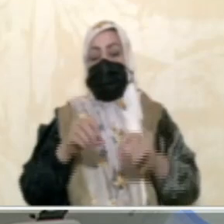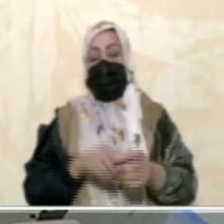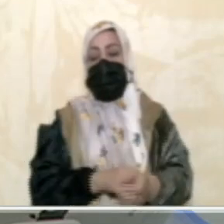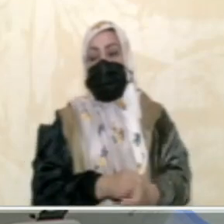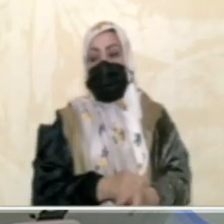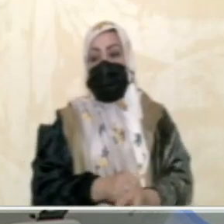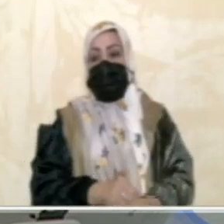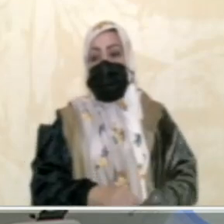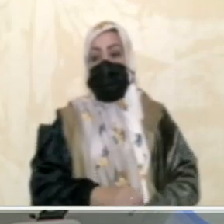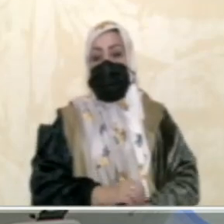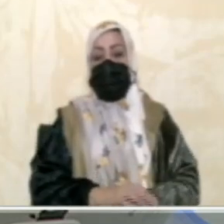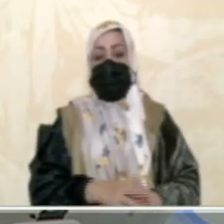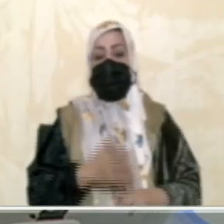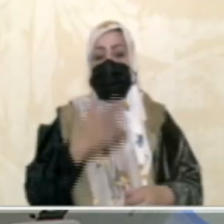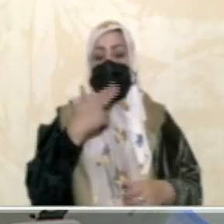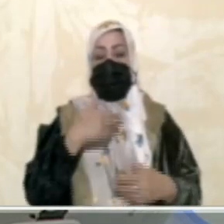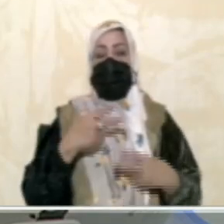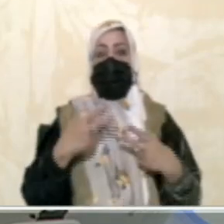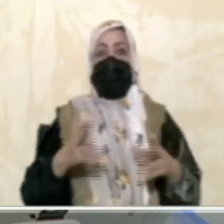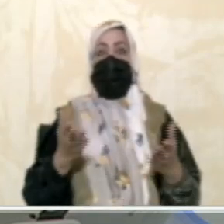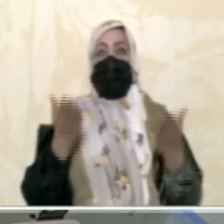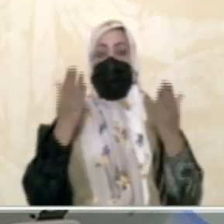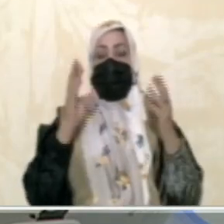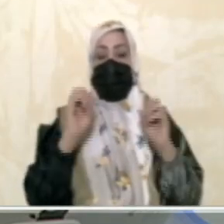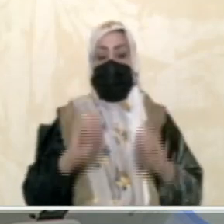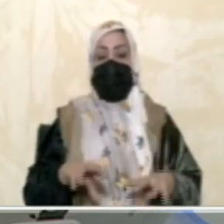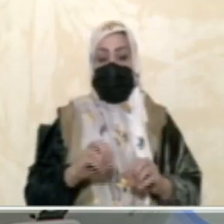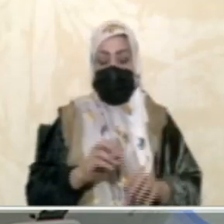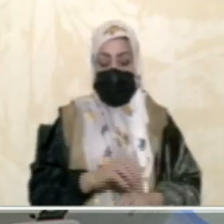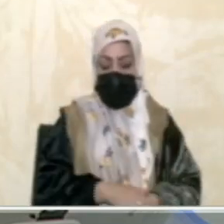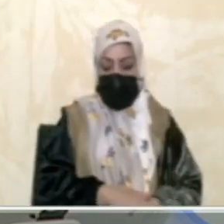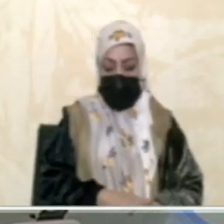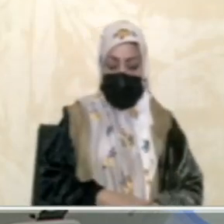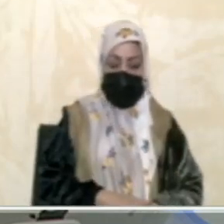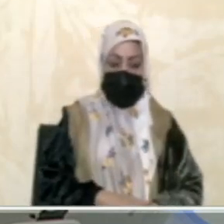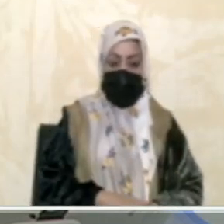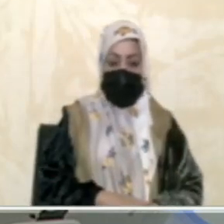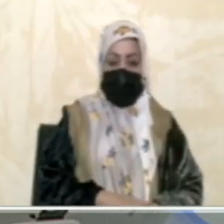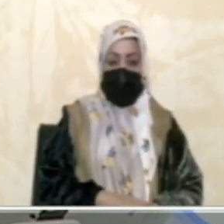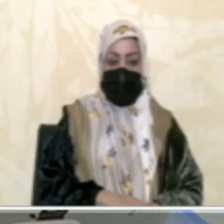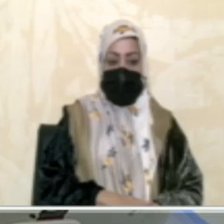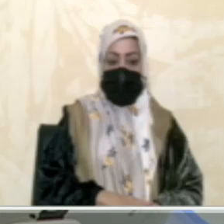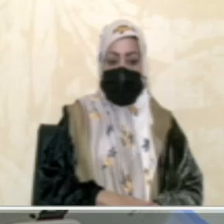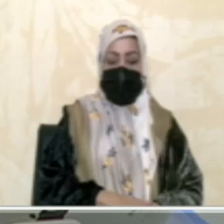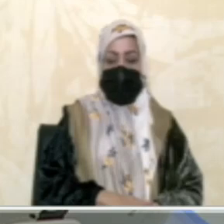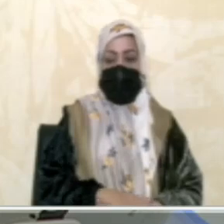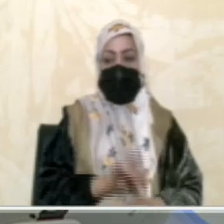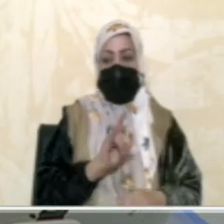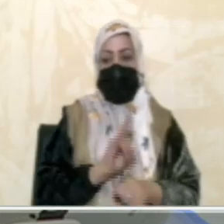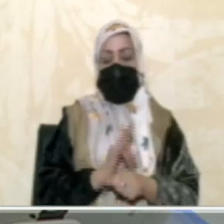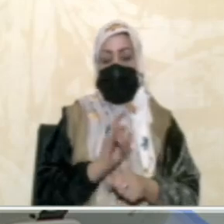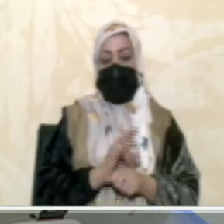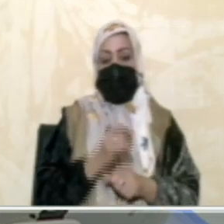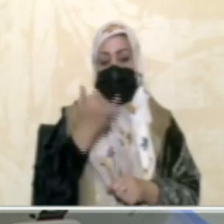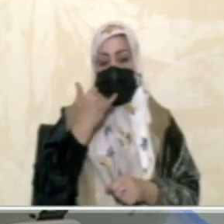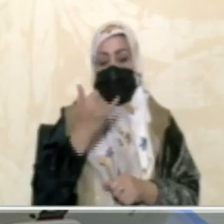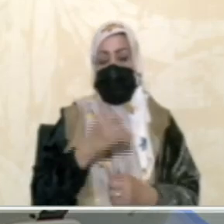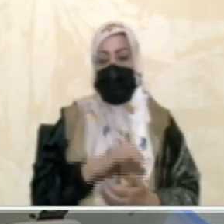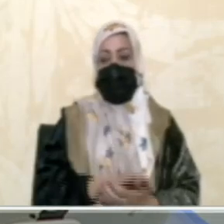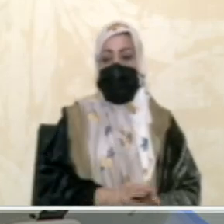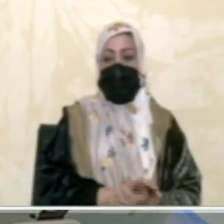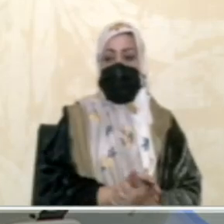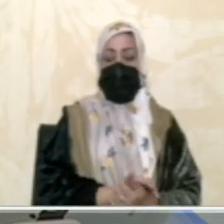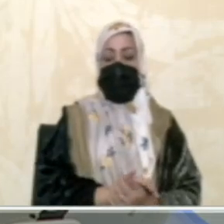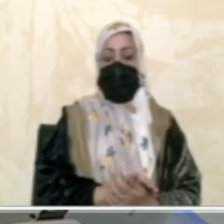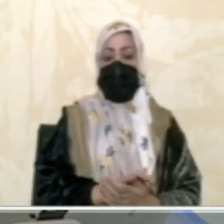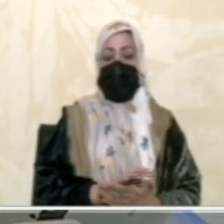الله معنا بلقاسم ارجع بالقاسم من زليطن تفضل يا ابو القاسم عليكم السلام